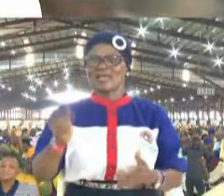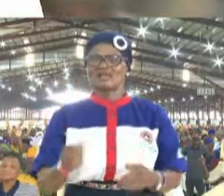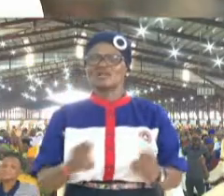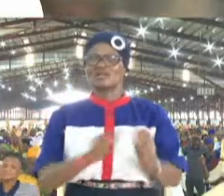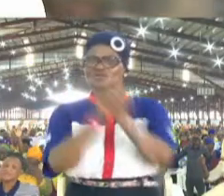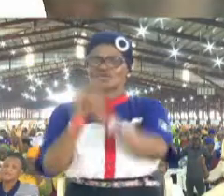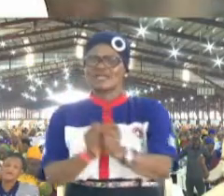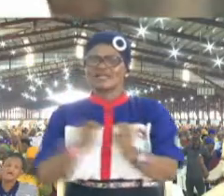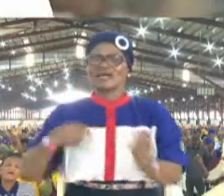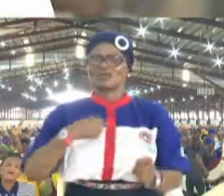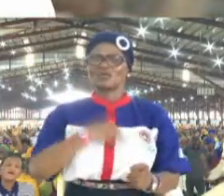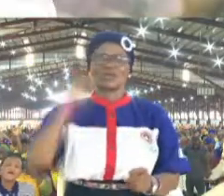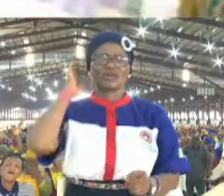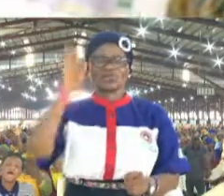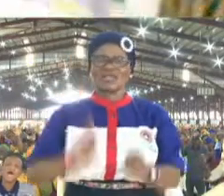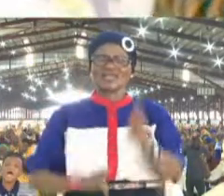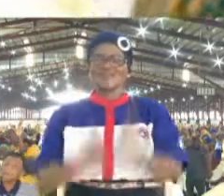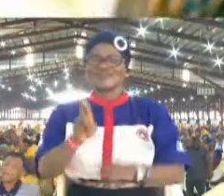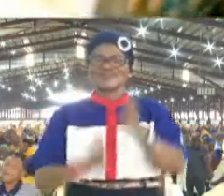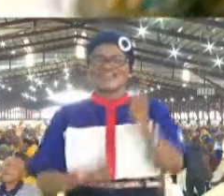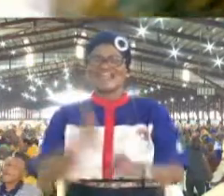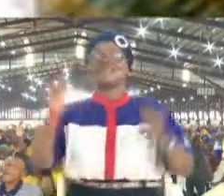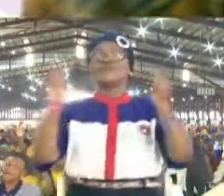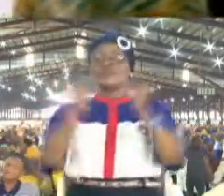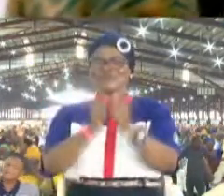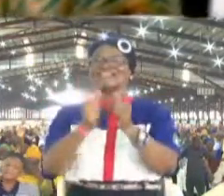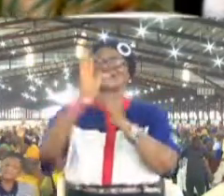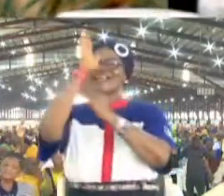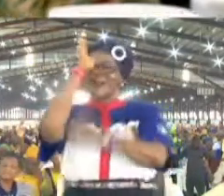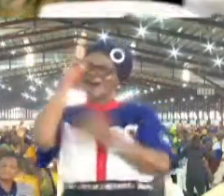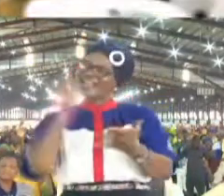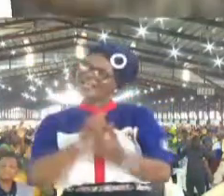Together we shall reign with the Lord.